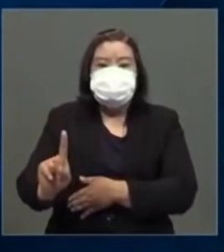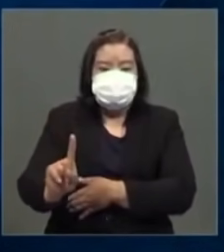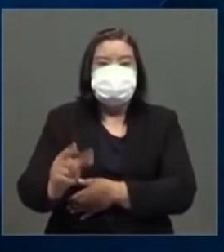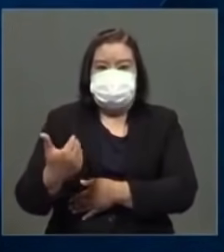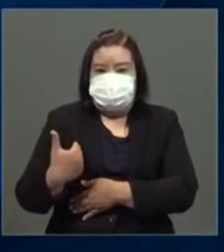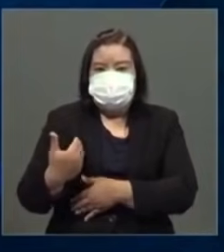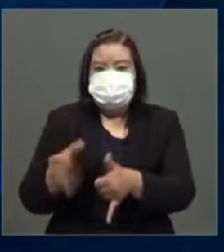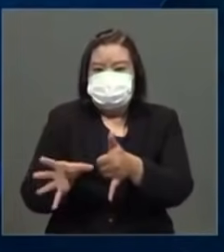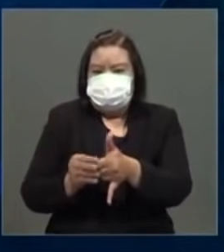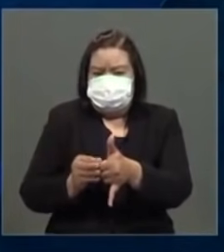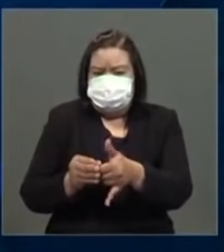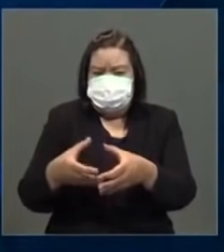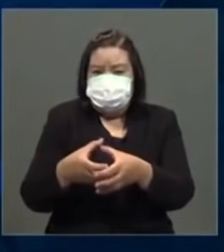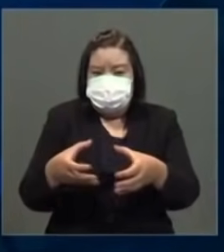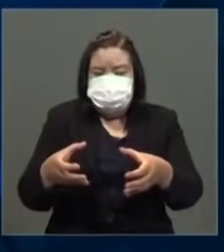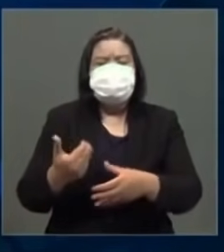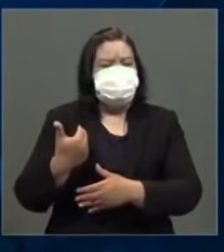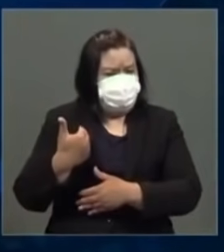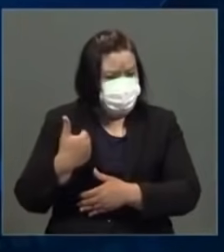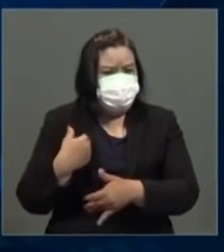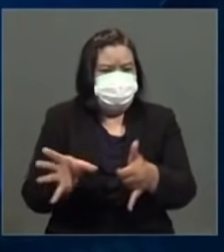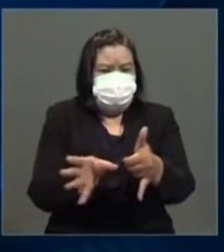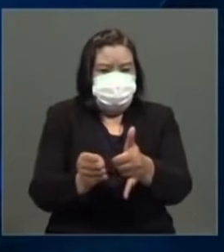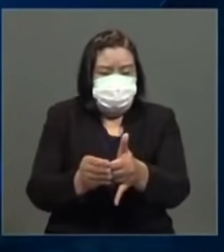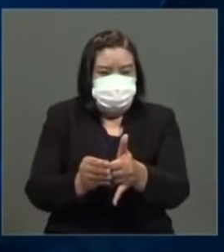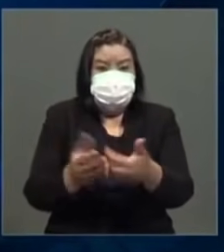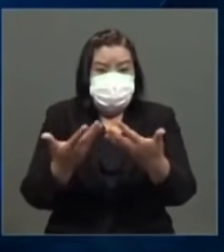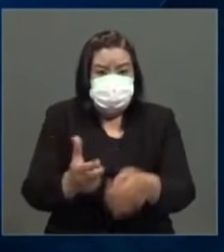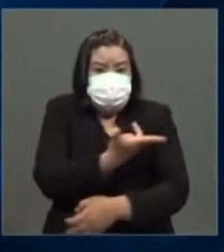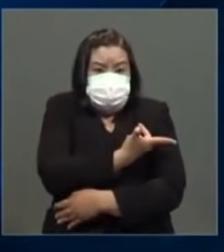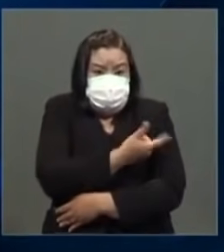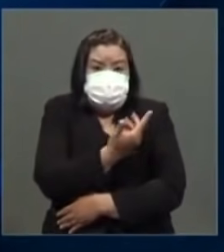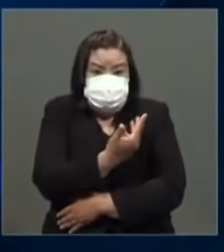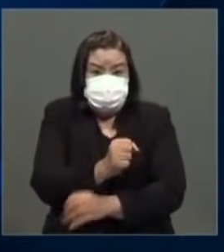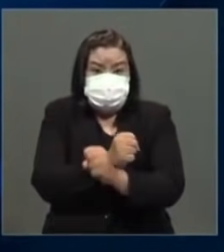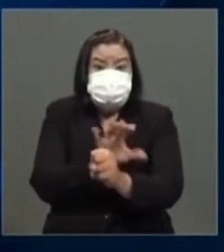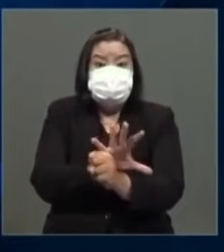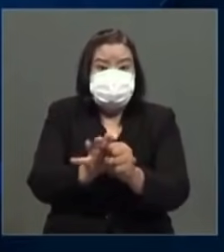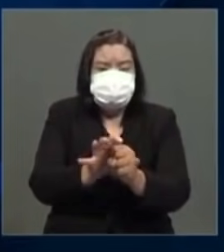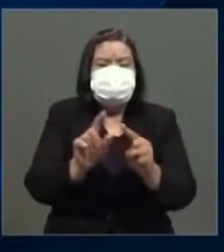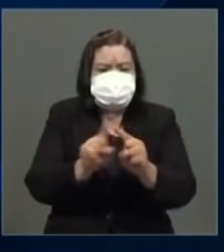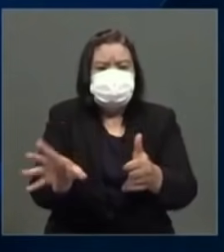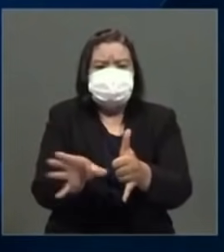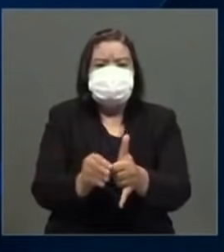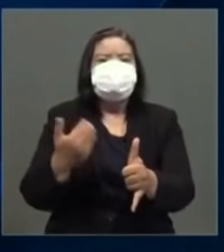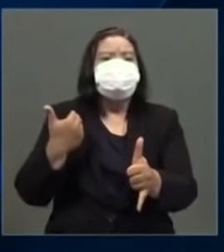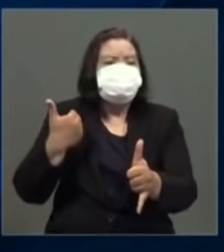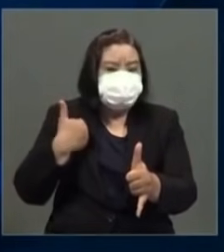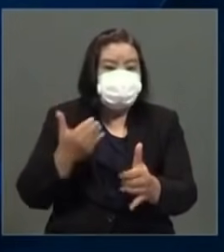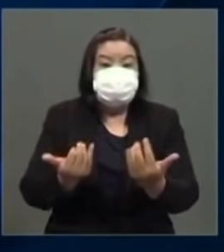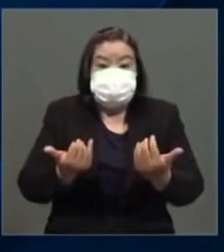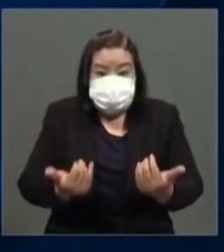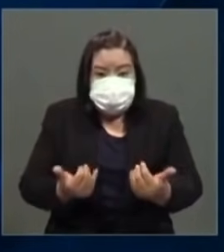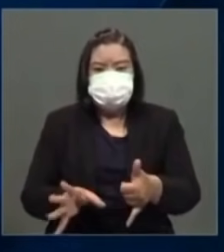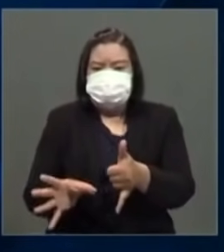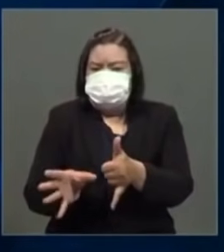ตัวเลขที่ยังสูงๆอยู่ก็ยังมีอยู่นะครับถึงแม้จะฉีดวัคซีนก็อย่างที่บอกนะครับว่าทำให้อัตราการ